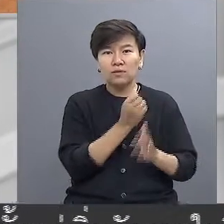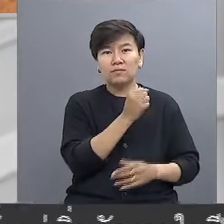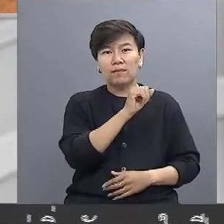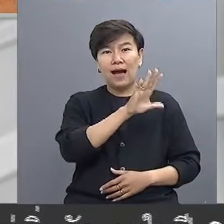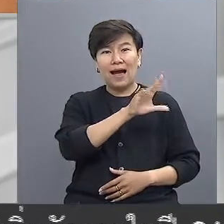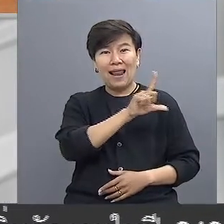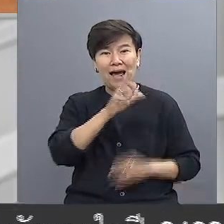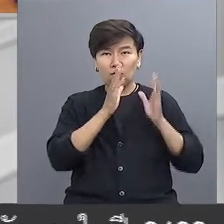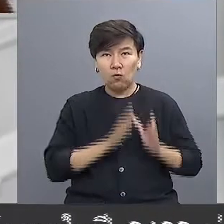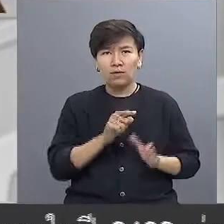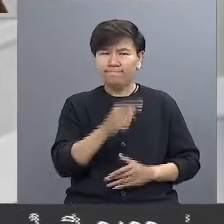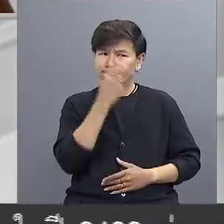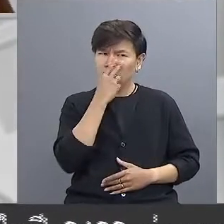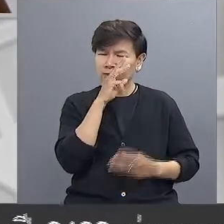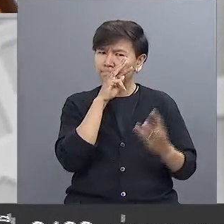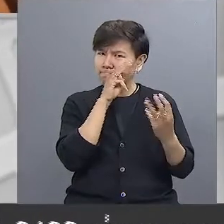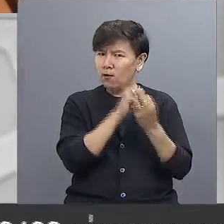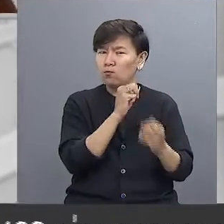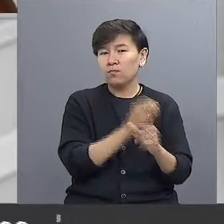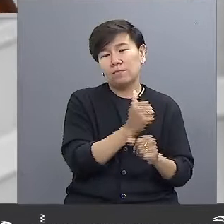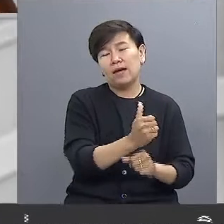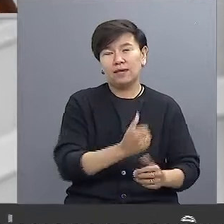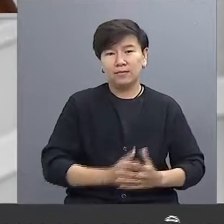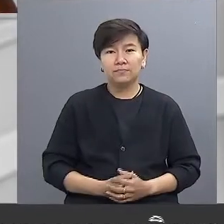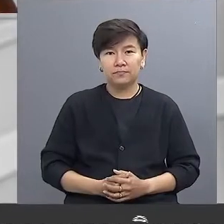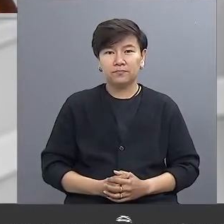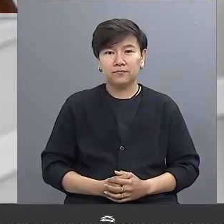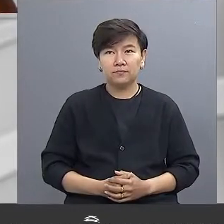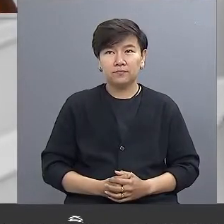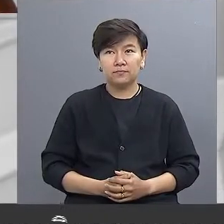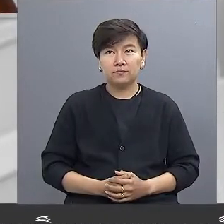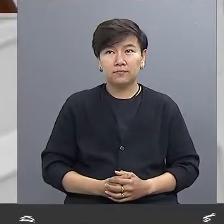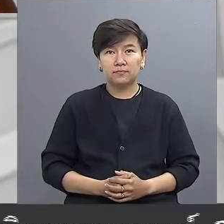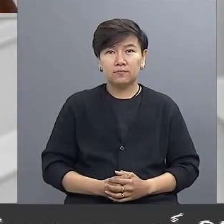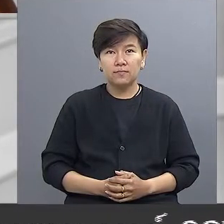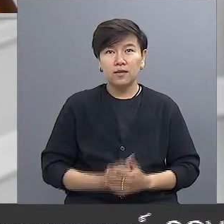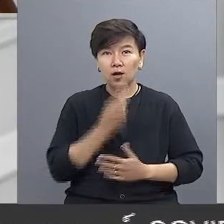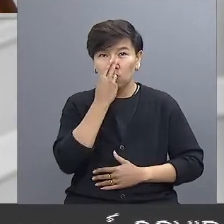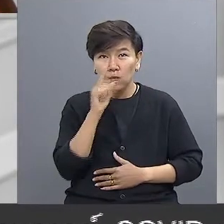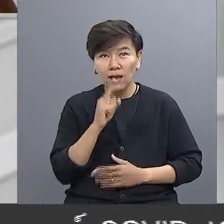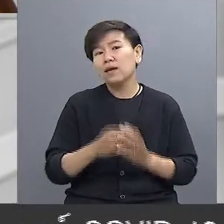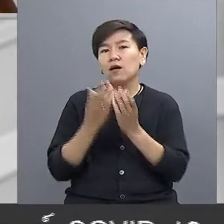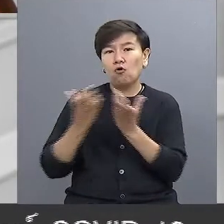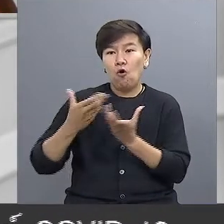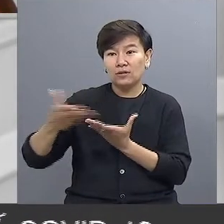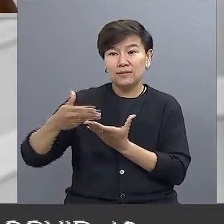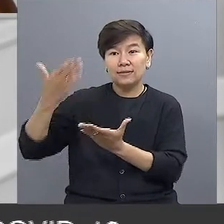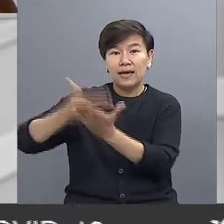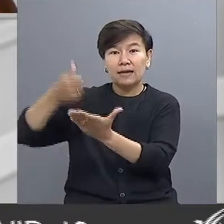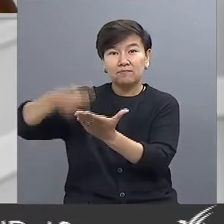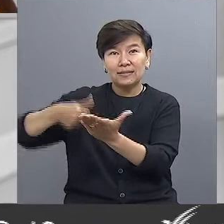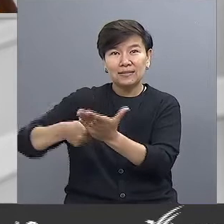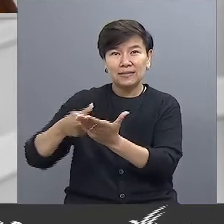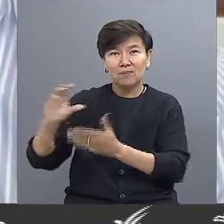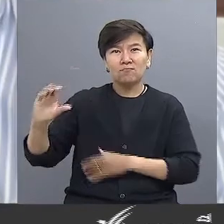นี้น่าจะเหมาะสมมากขึ้นค่ะแต่ถ้าจะให้ดีนะควรจะเอาของช็อปดีมีคืนเอางบประมาณมาแชร์ให้คนละครึ่งมาก